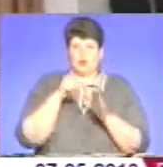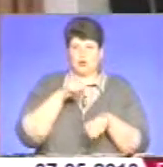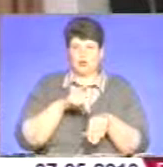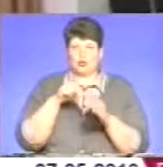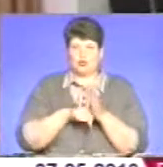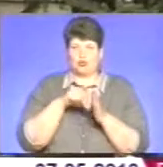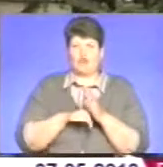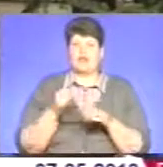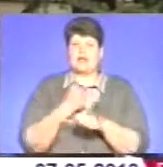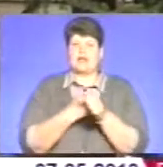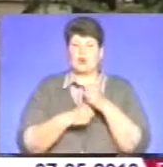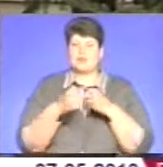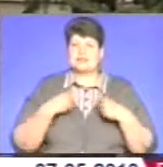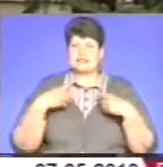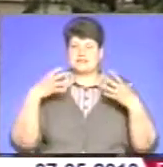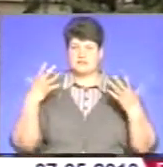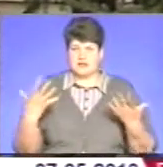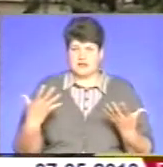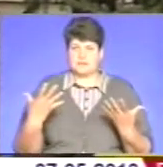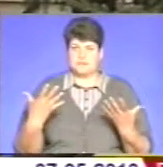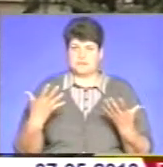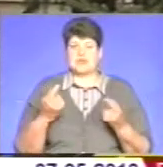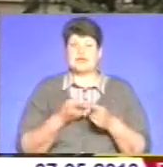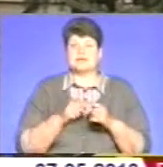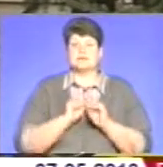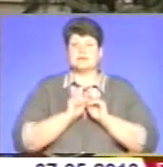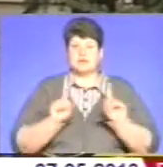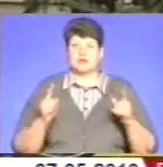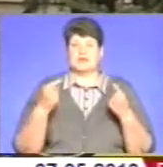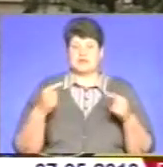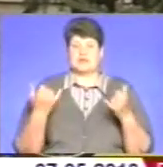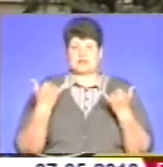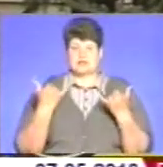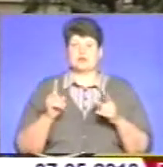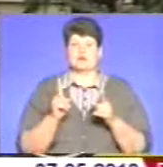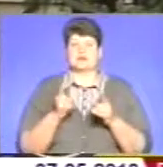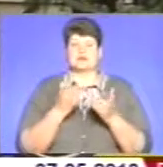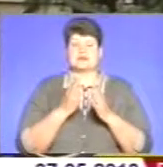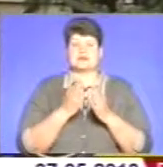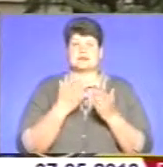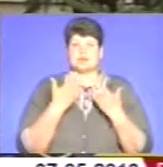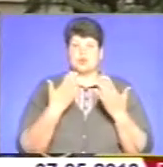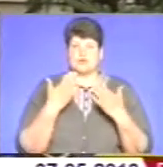зазначили гості. Це наша область ще унікальна, ще іншим. От я тільки що спілкувався з керівництвом